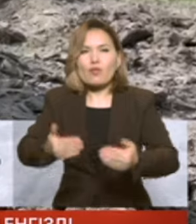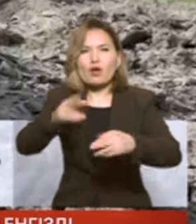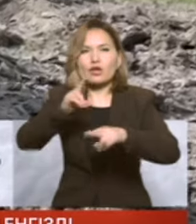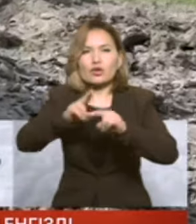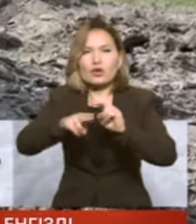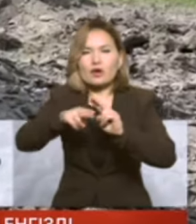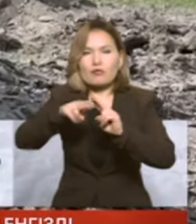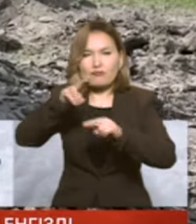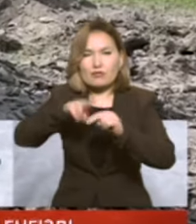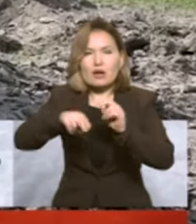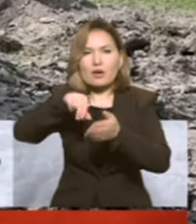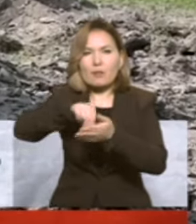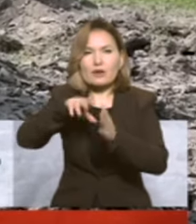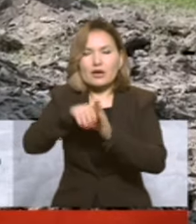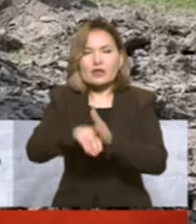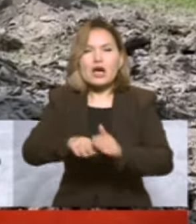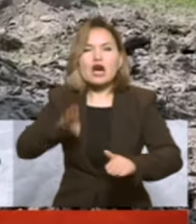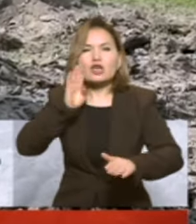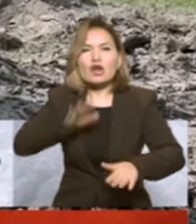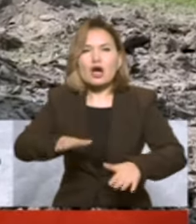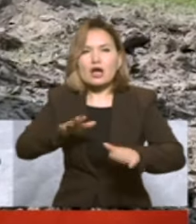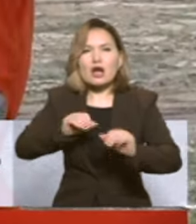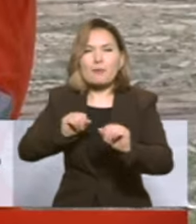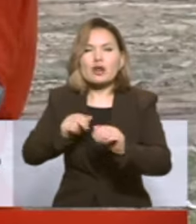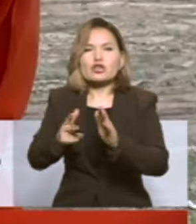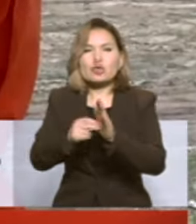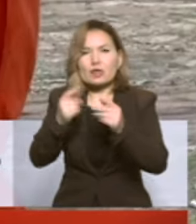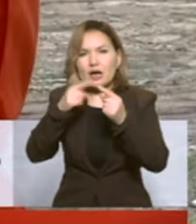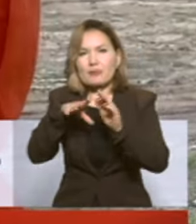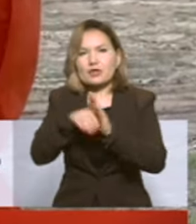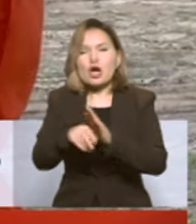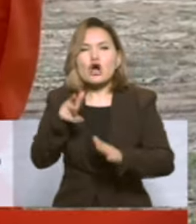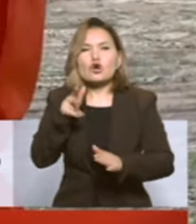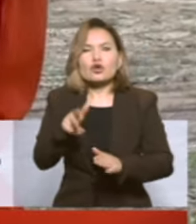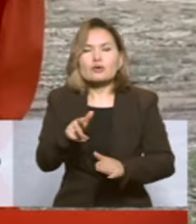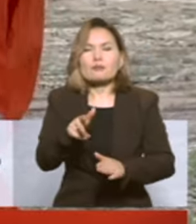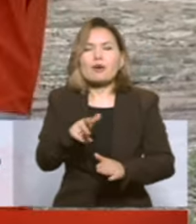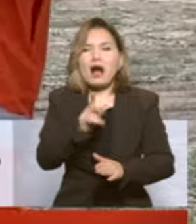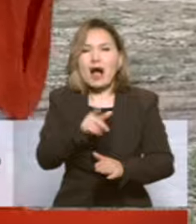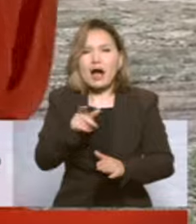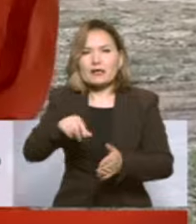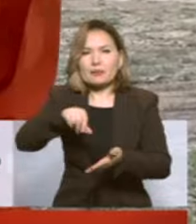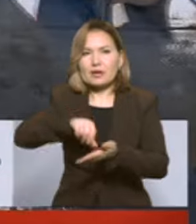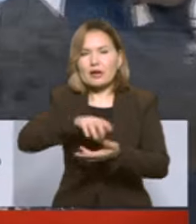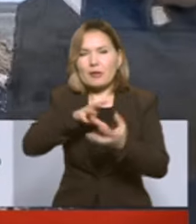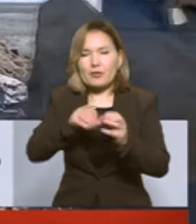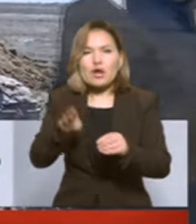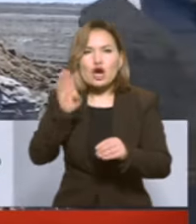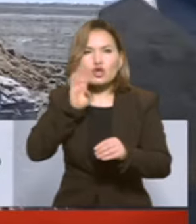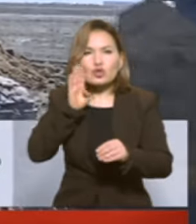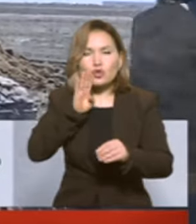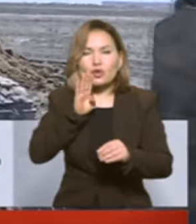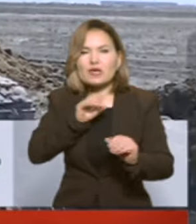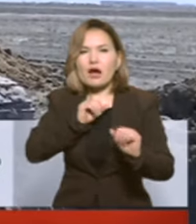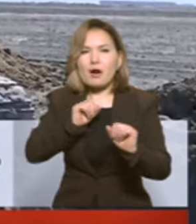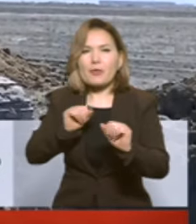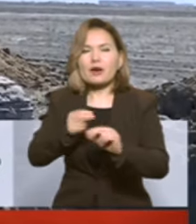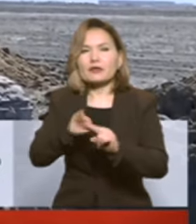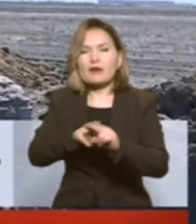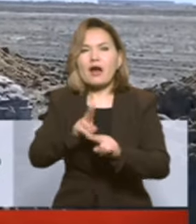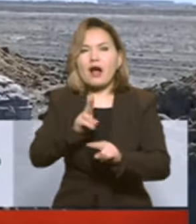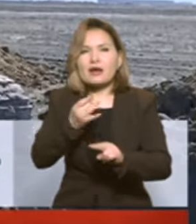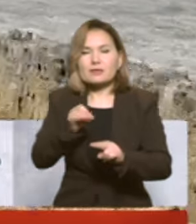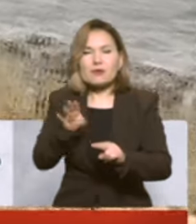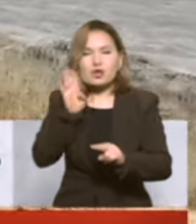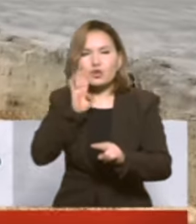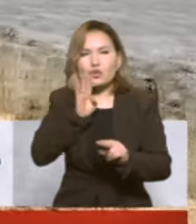жатыр. Тасқыннан қорғануға 800-дей техника мен 3000-дей адам тартылған. Суды қалаға кіргізбей, Каспий теңізіне бағыттайтын